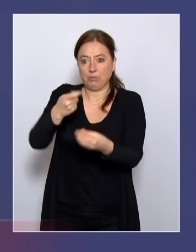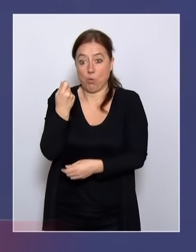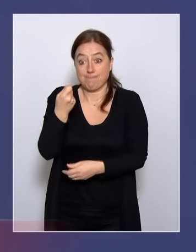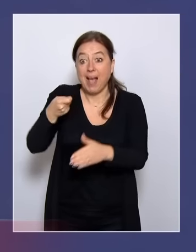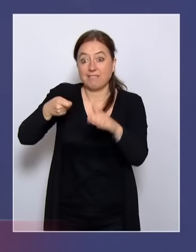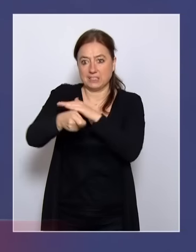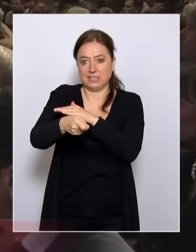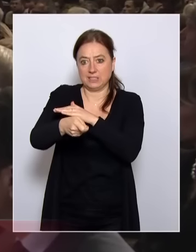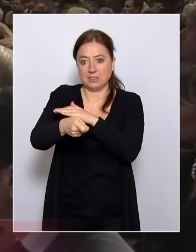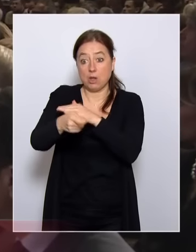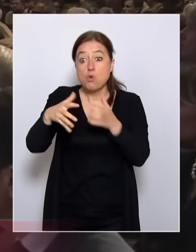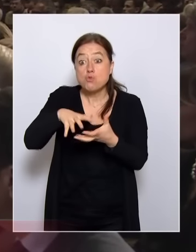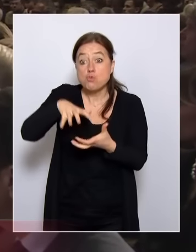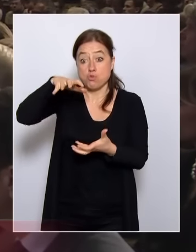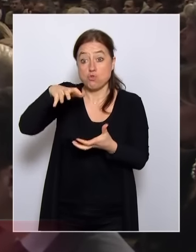C'est beaucoup.